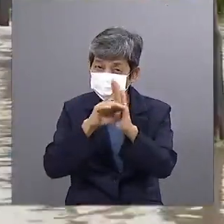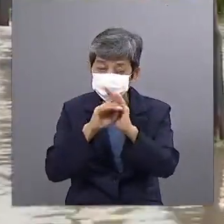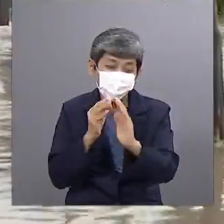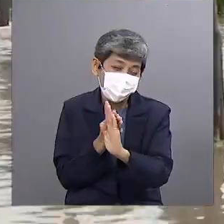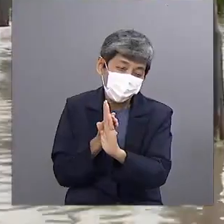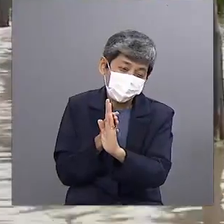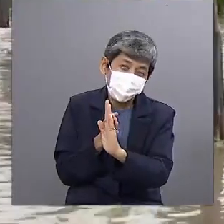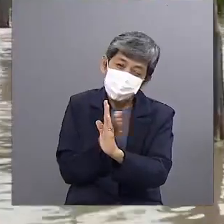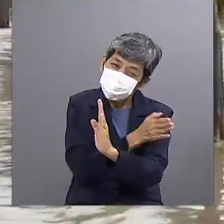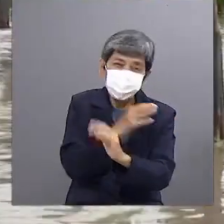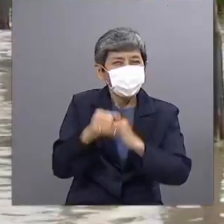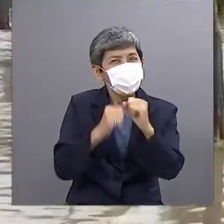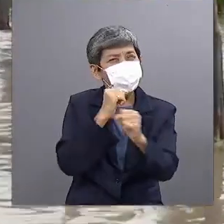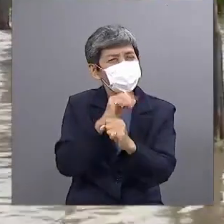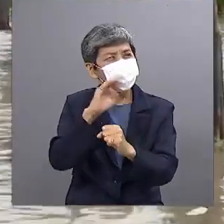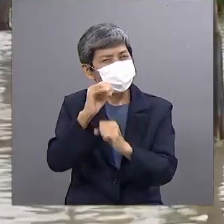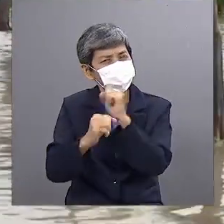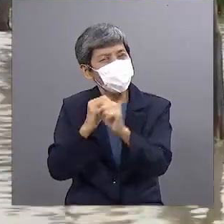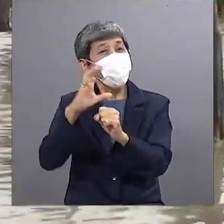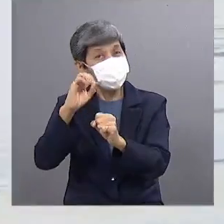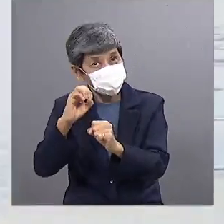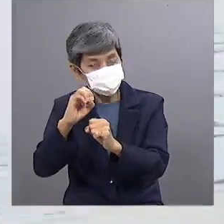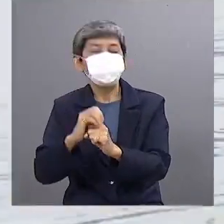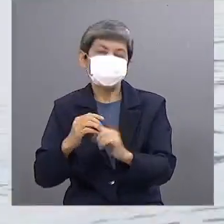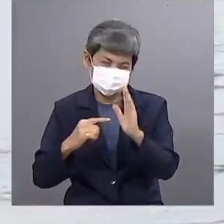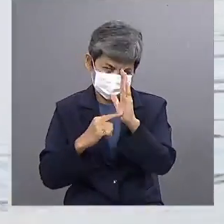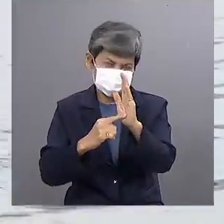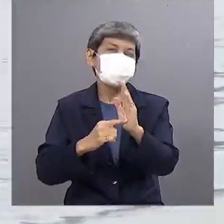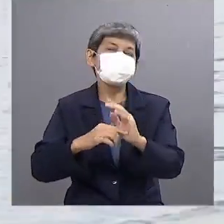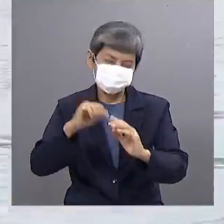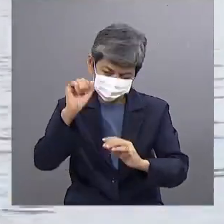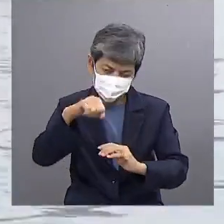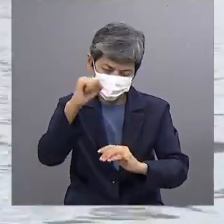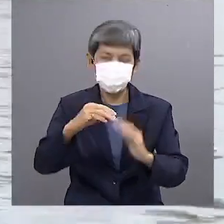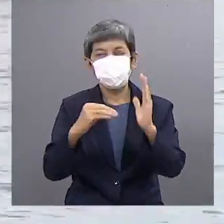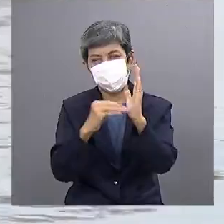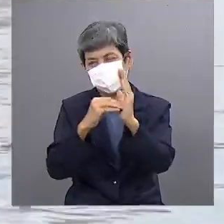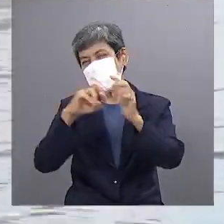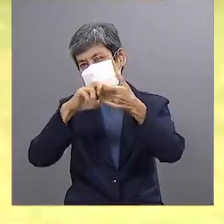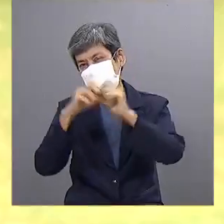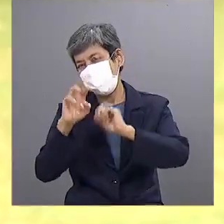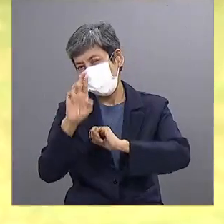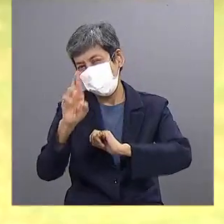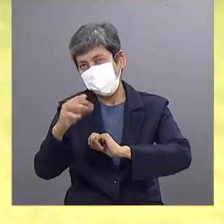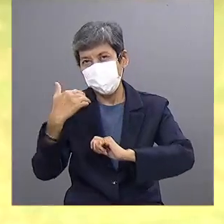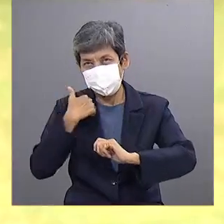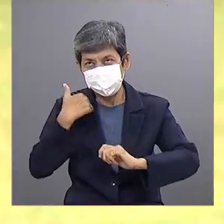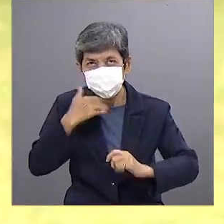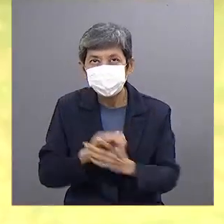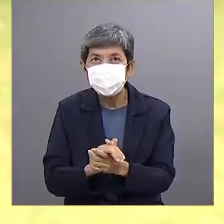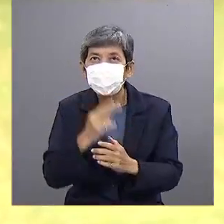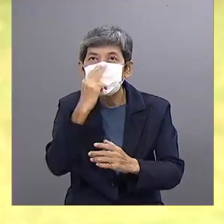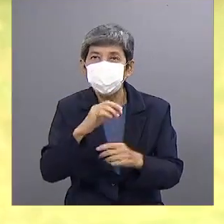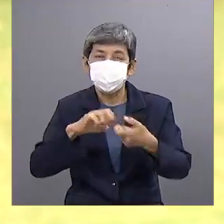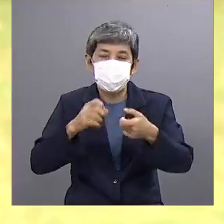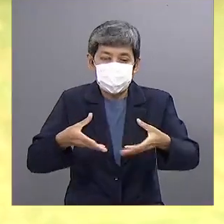4-50 ปีและการคาดการณ์ไปอนาคตมันยืนยันชัดเจนว่าจริงปัจจัยหลักๆ2อันนะครับก็คือการทรุดตัวของแผ่นดิน